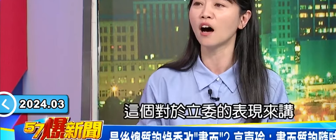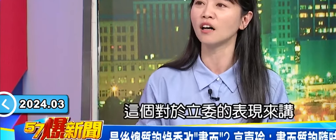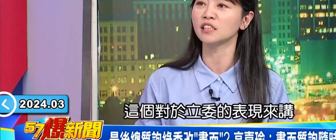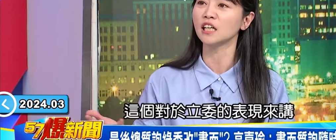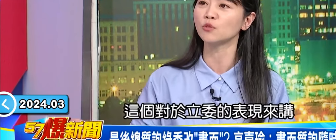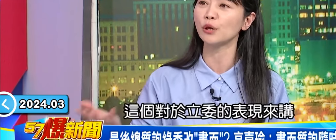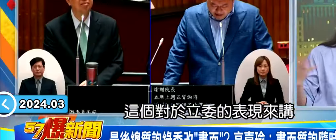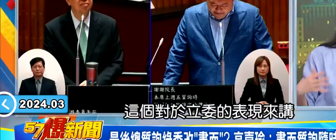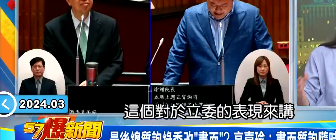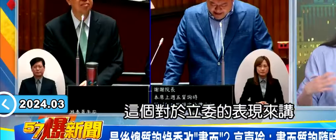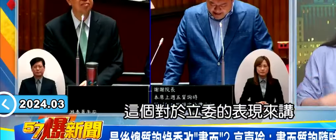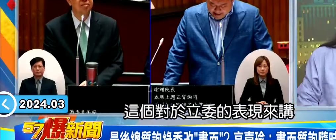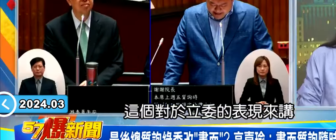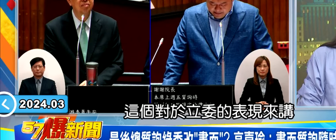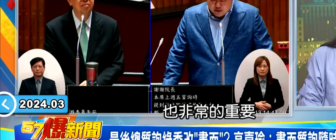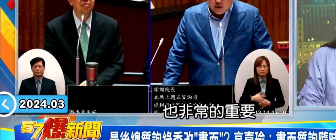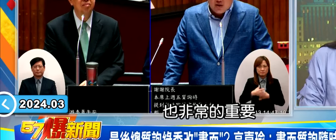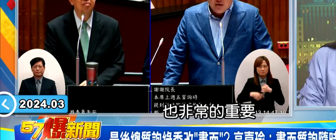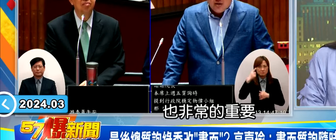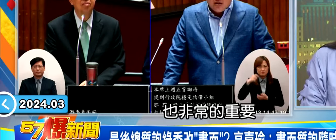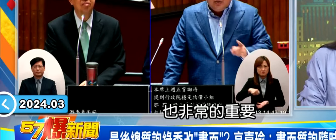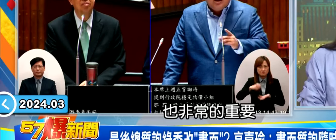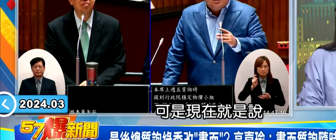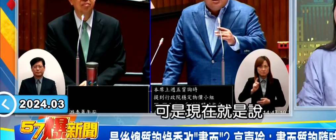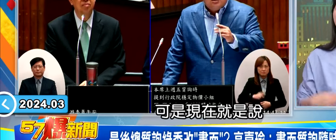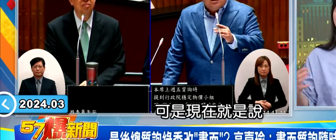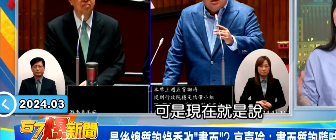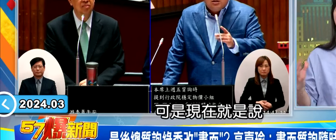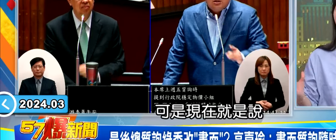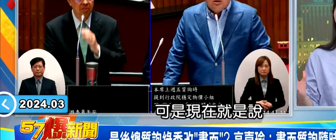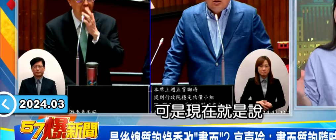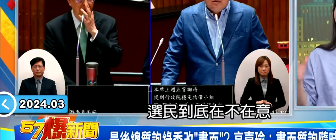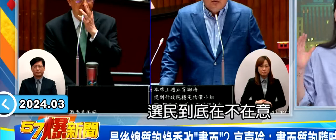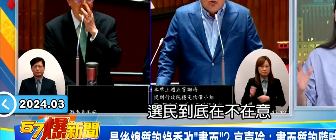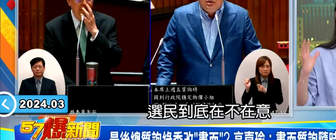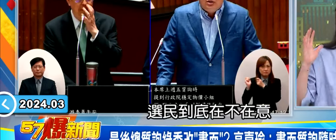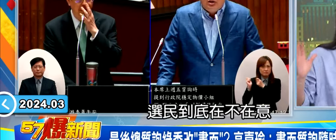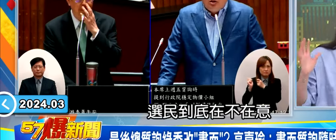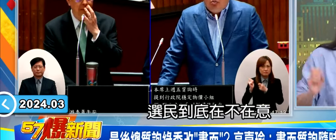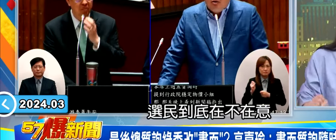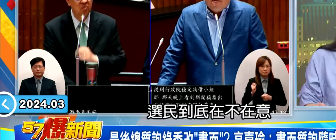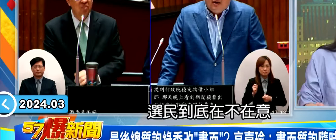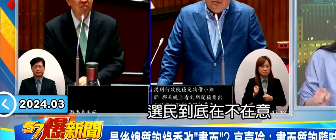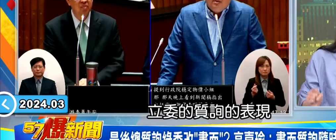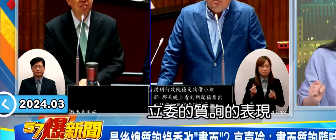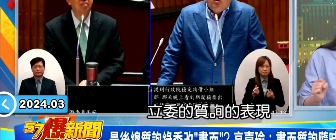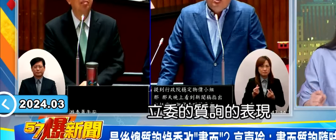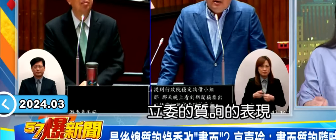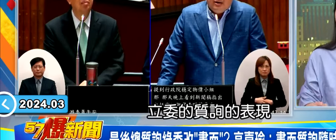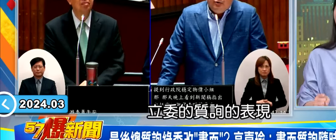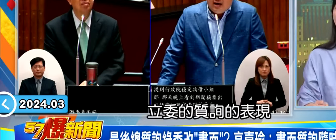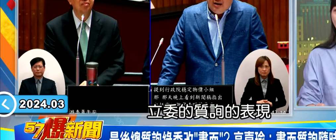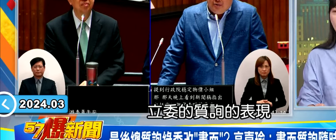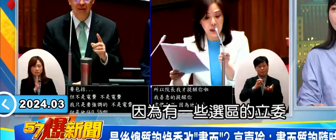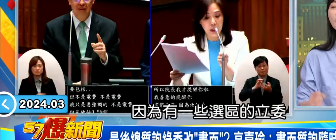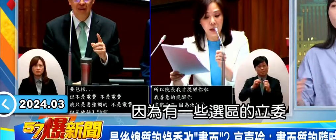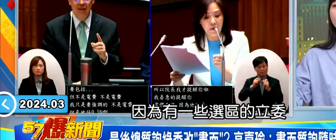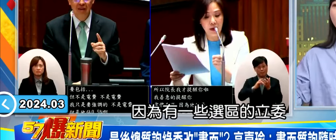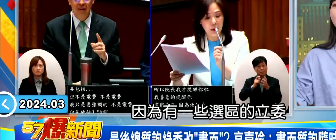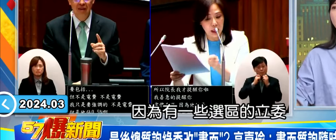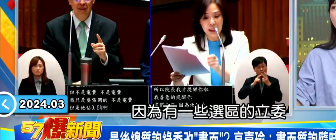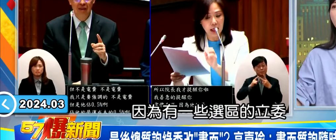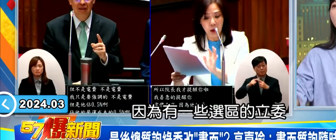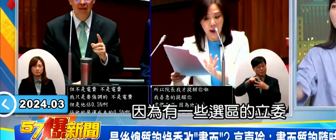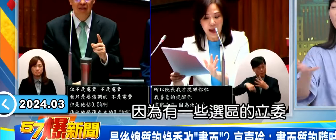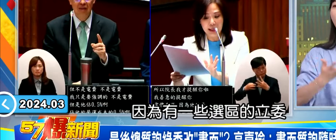询，这个对于立委的表现来讲也非常的重要。可是现在就是说，选民到底在不在意立委的质询的表现？因